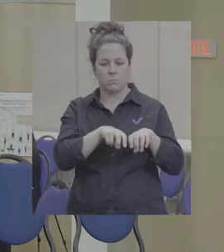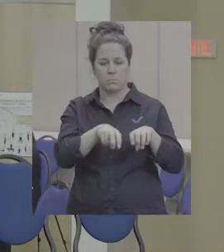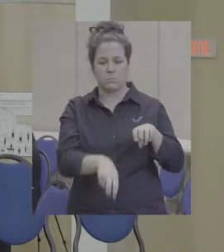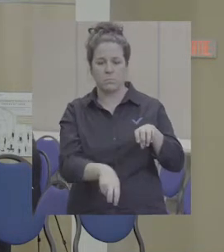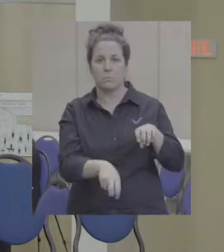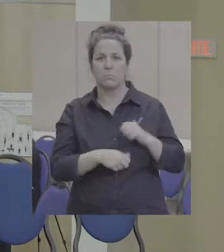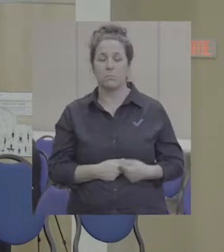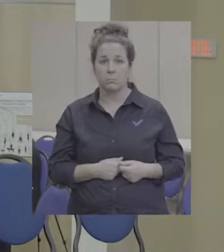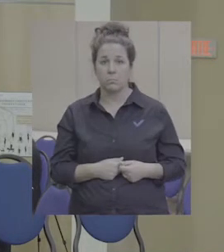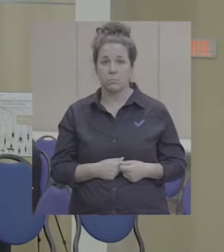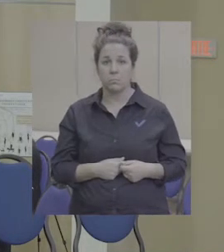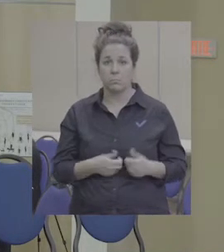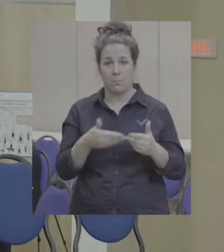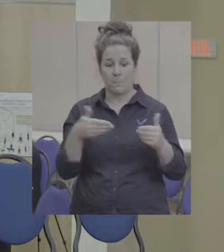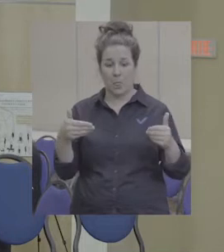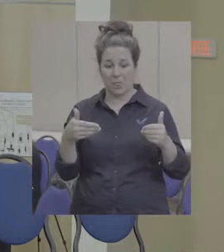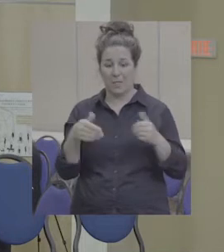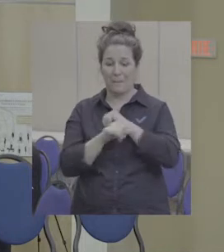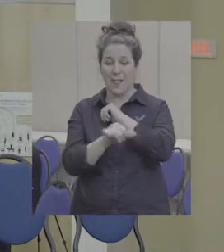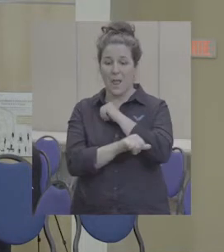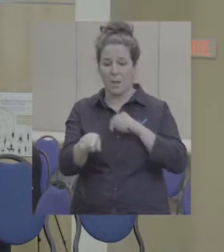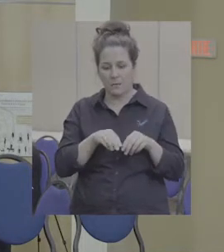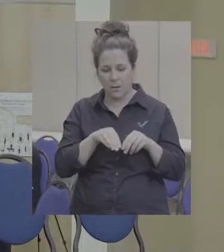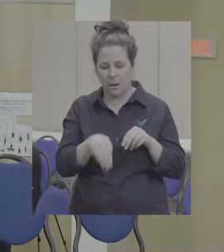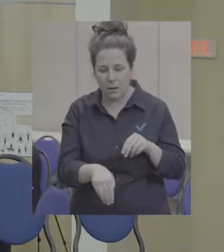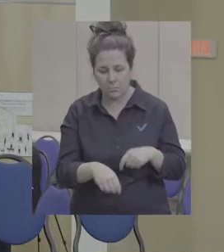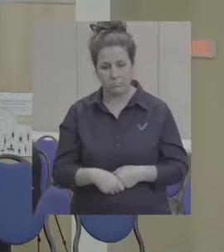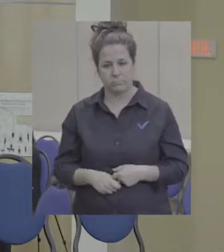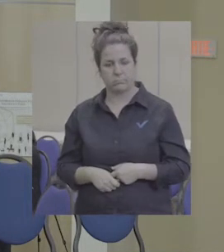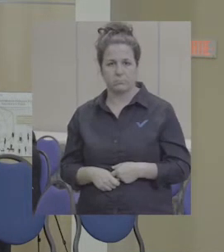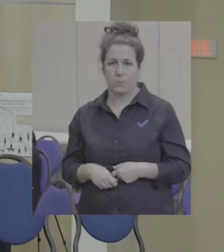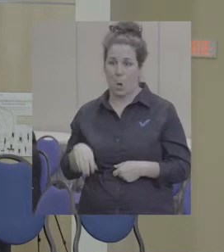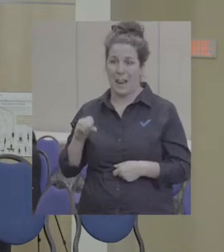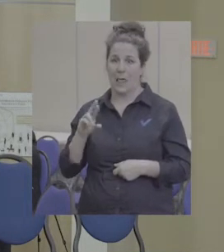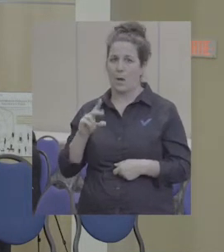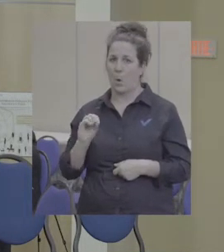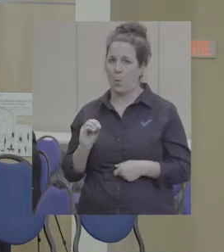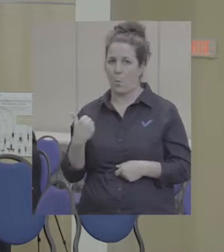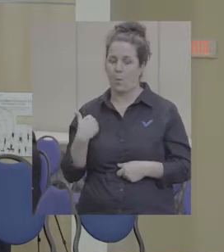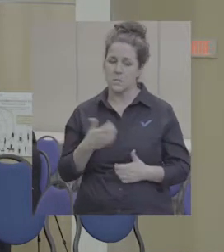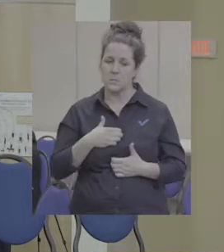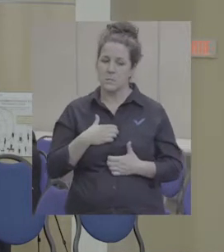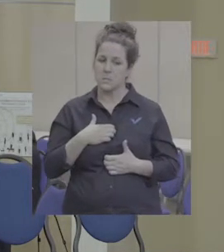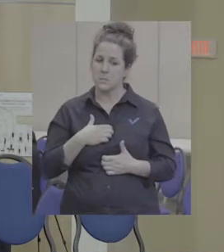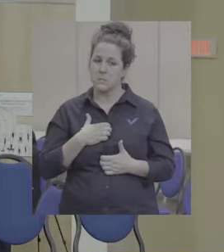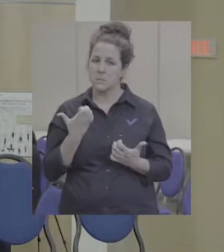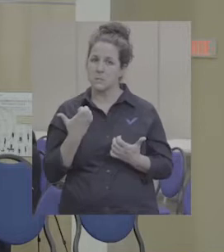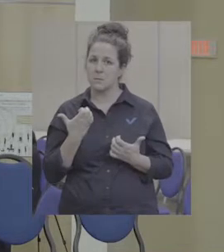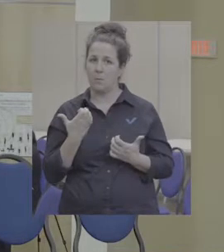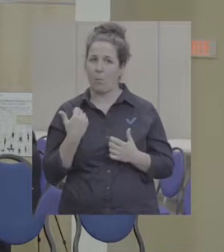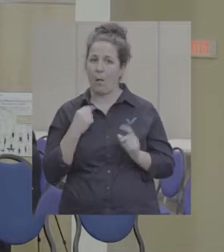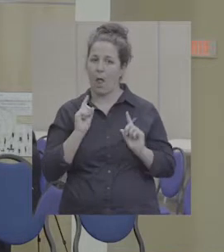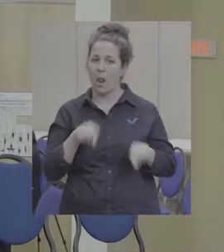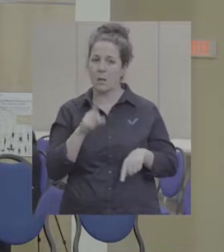En tout cas, il y a plusieurs choses comme ça. Fait que mon ergothérapeute, là, elle est un peu choquée qu'on l'ait